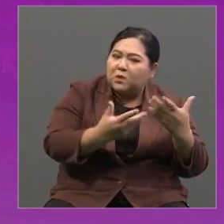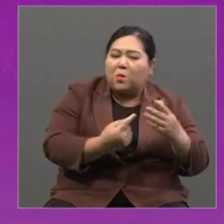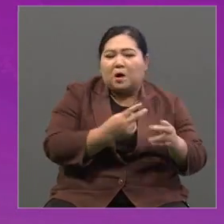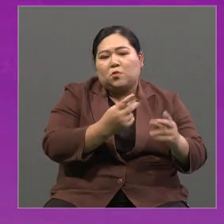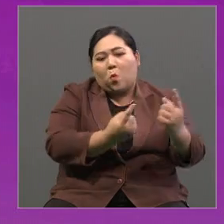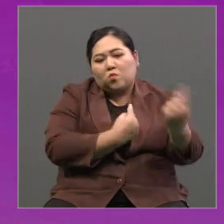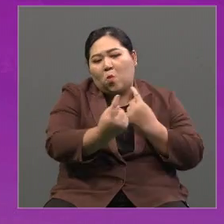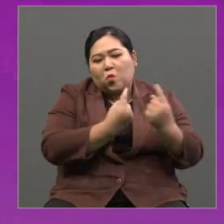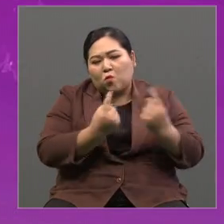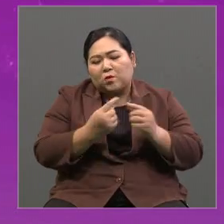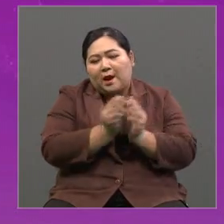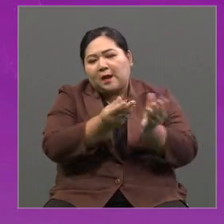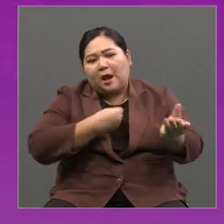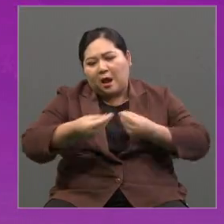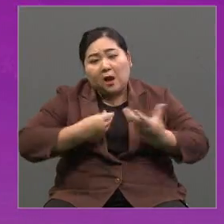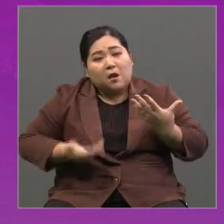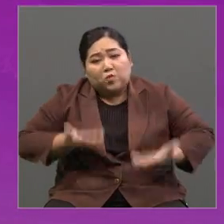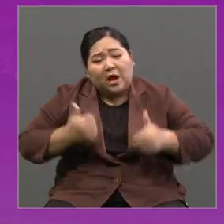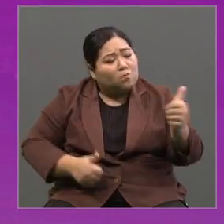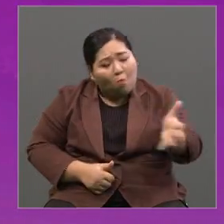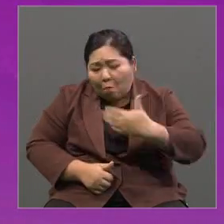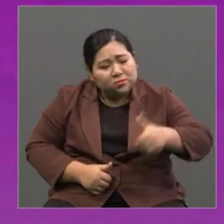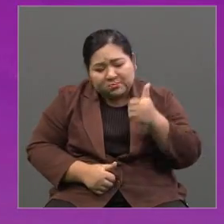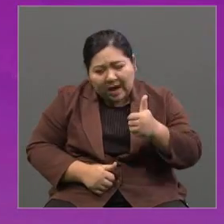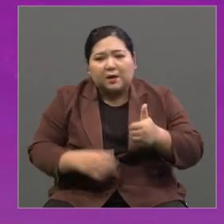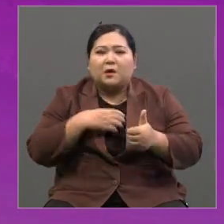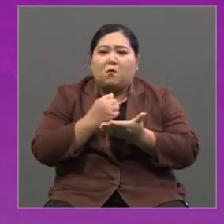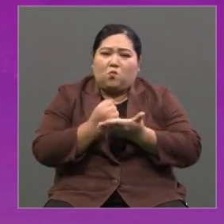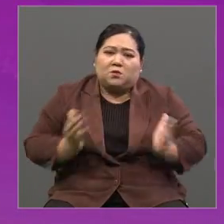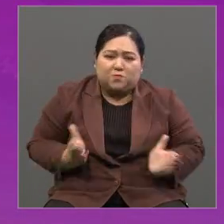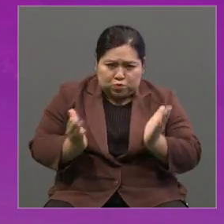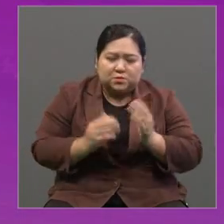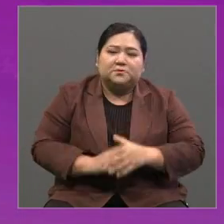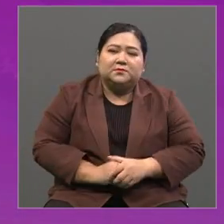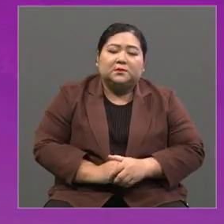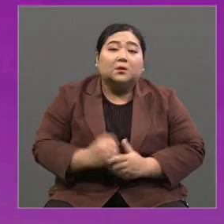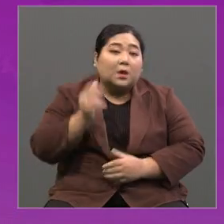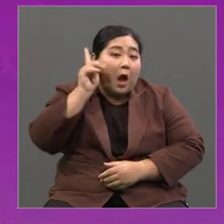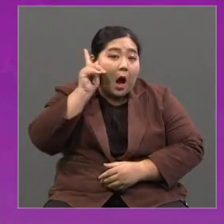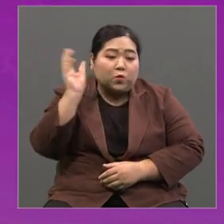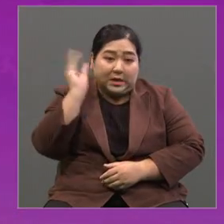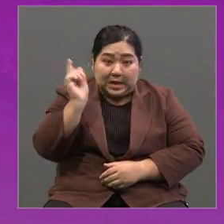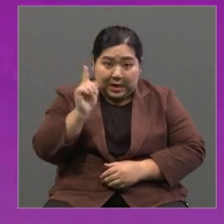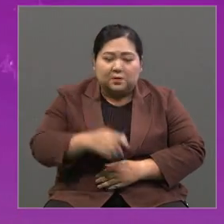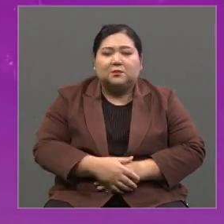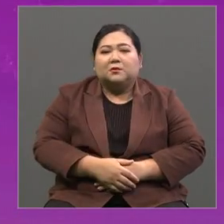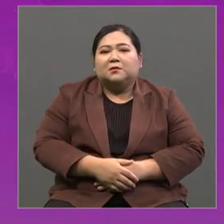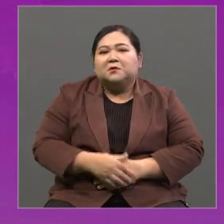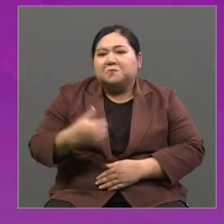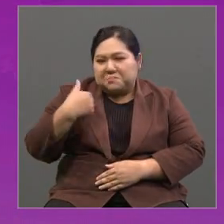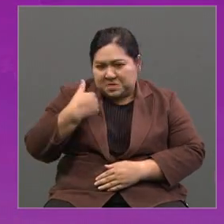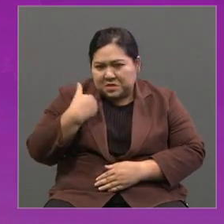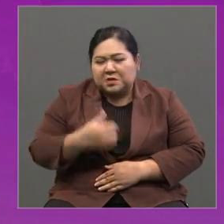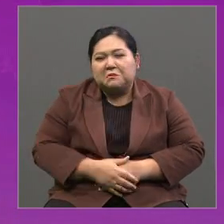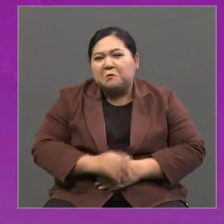บุคคลอะไรก็แล้วแต่อันนี้ได้ทั้งหมดในการที่จะมาสนับสนุนเขาก็เลยมีข่าวล่าสุดยิ่งคุณสุชาติชมกลิ่นมี